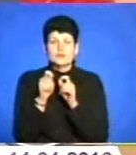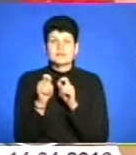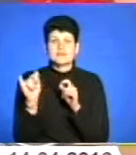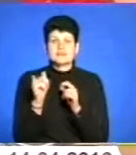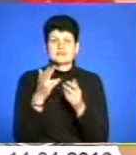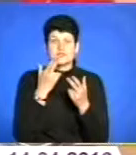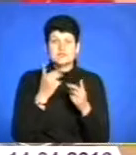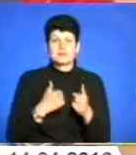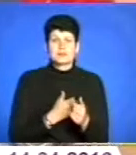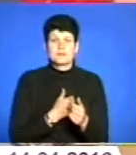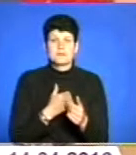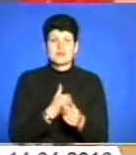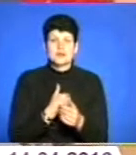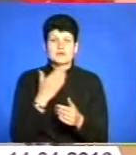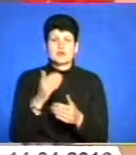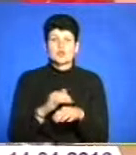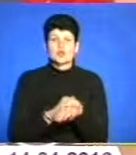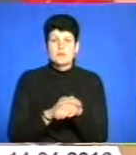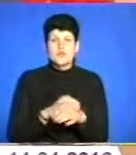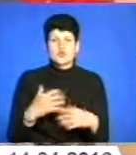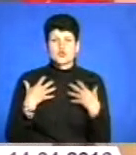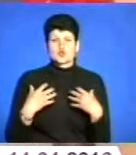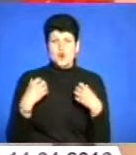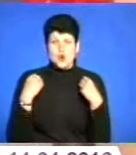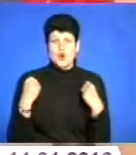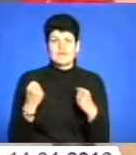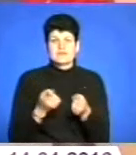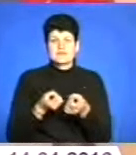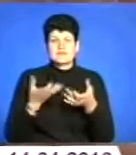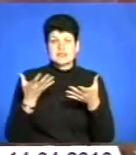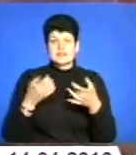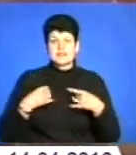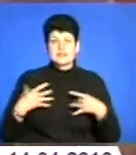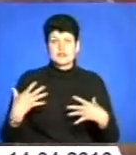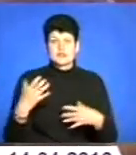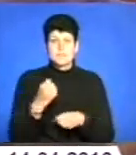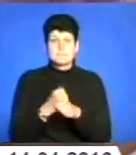Звичайно, ми їм бажаємо добра, здоров'я і з світлим святом Пасхи.